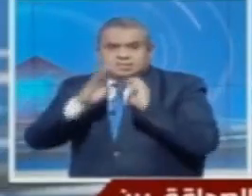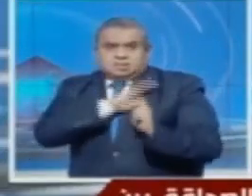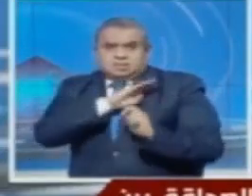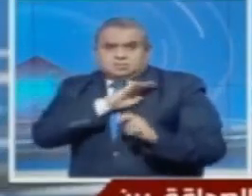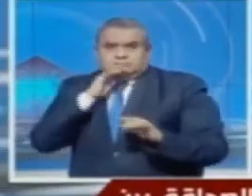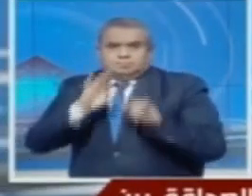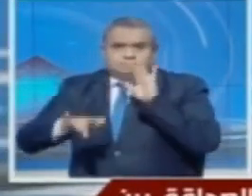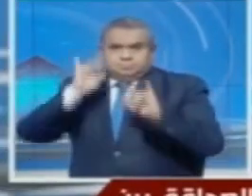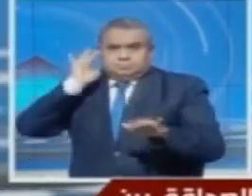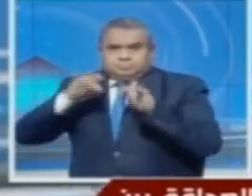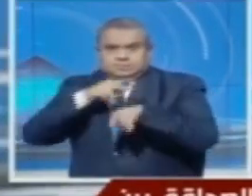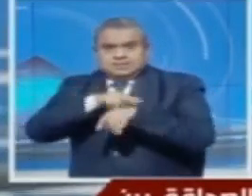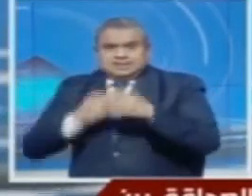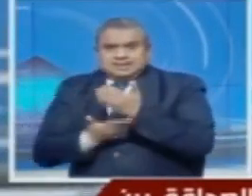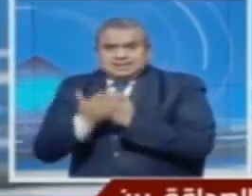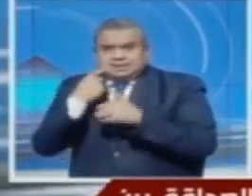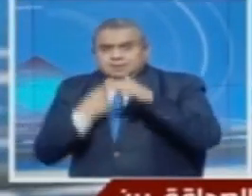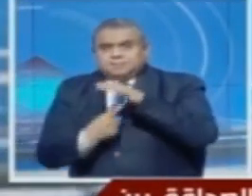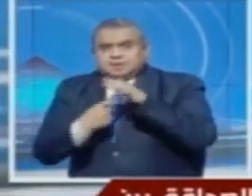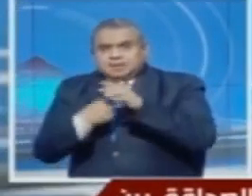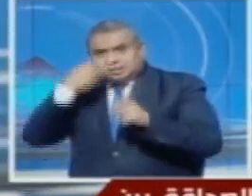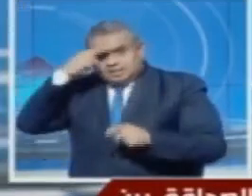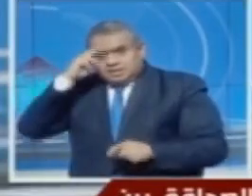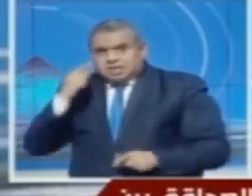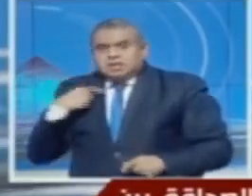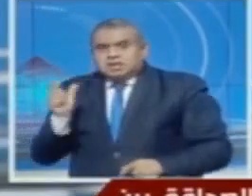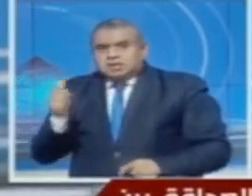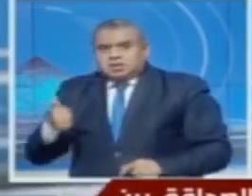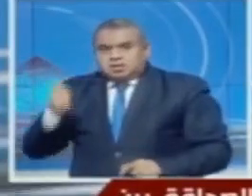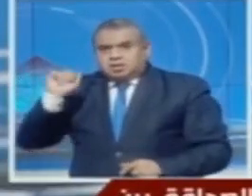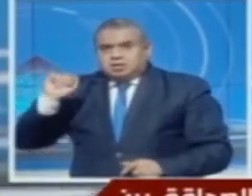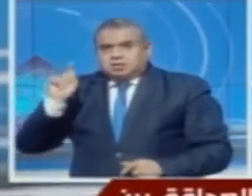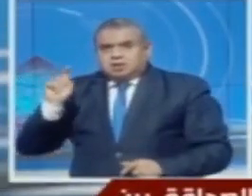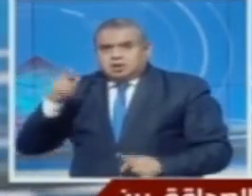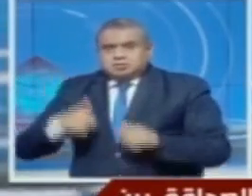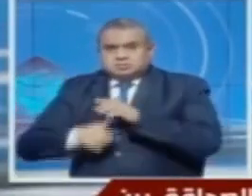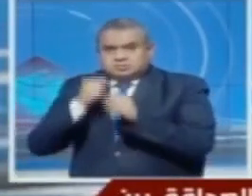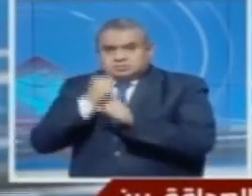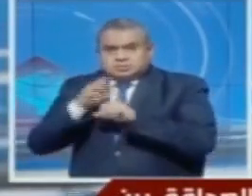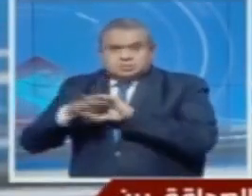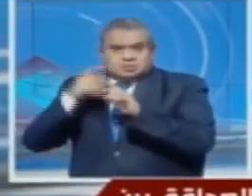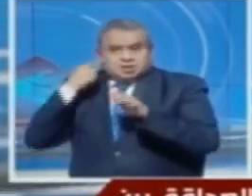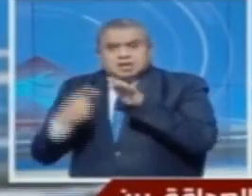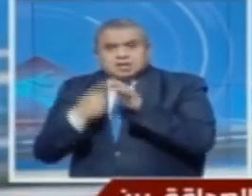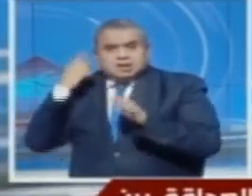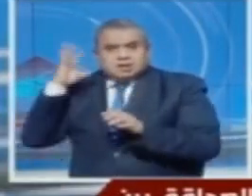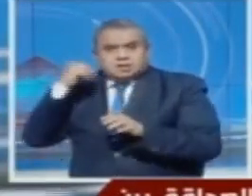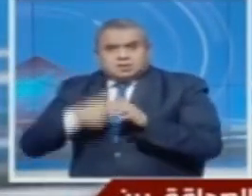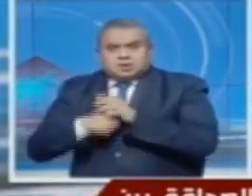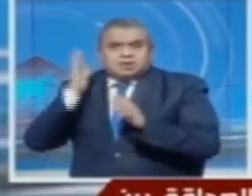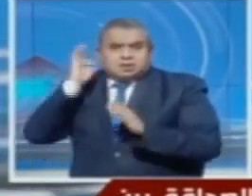المسلحة بتخرج دفعات جديدة من أكاديمية ناصر العسكرية للدراسات العليا وكلية